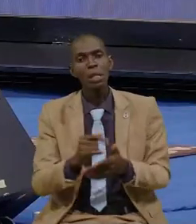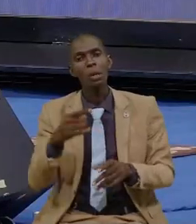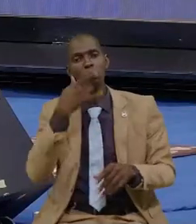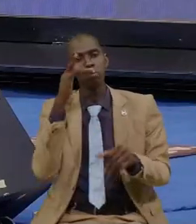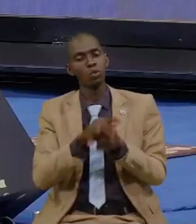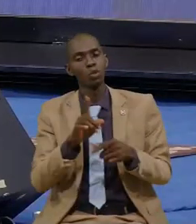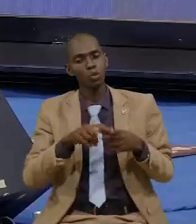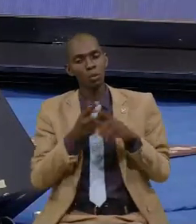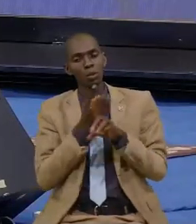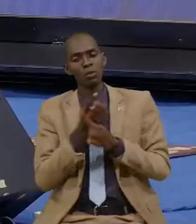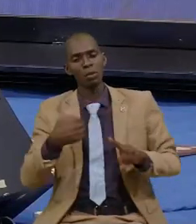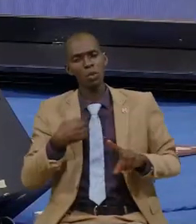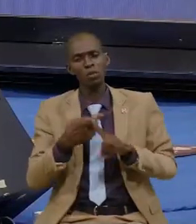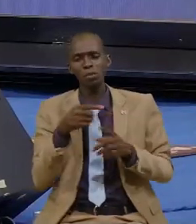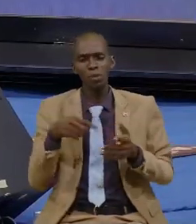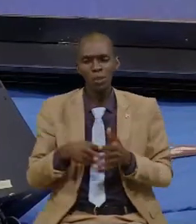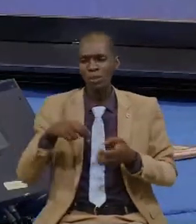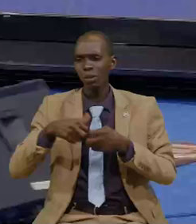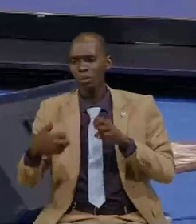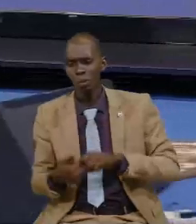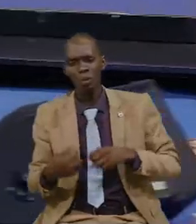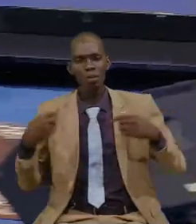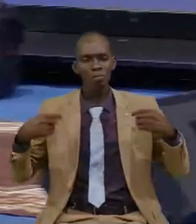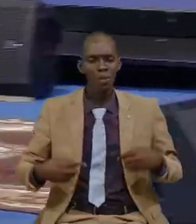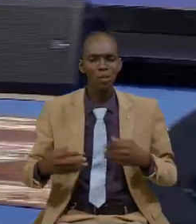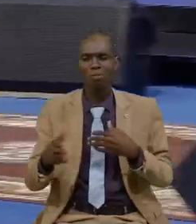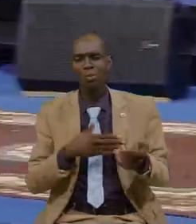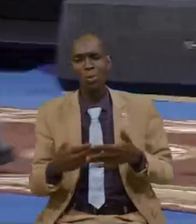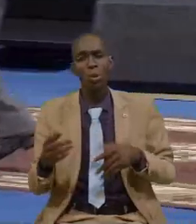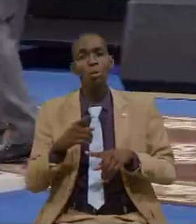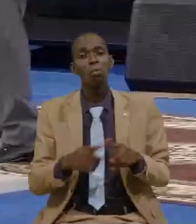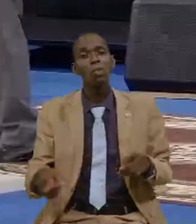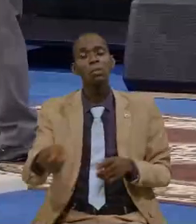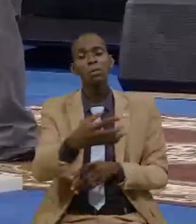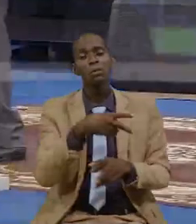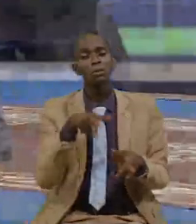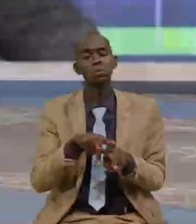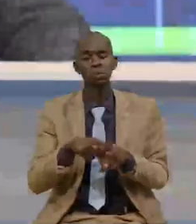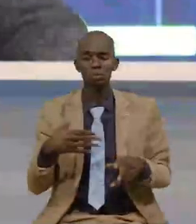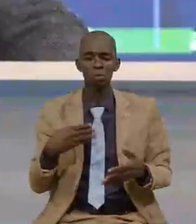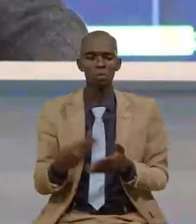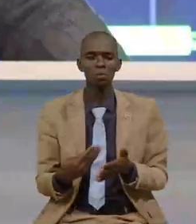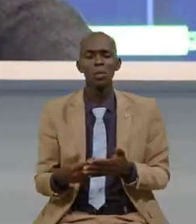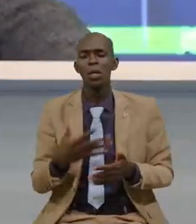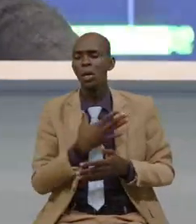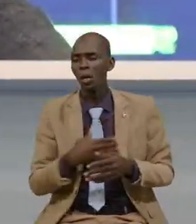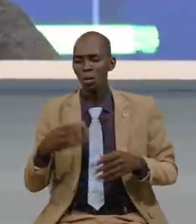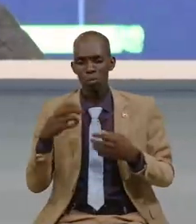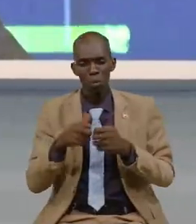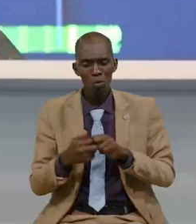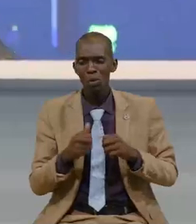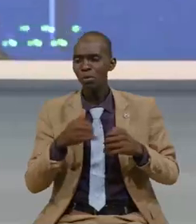qui disent qu'ils vont me délivrer de ce mal, de cette cupidité, mais la chose n'a pas